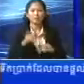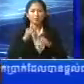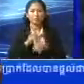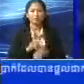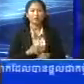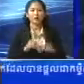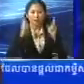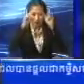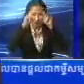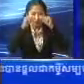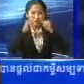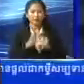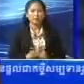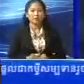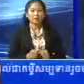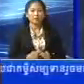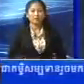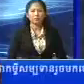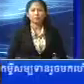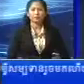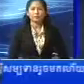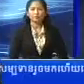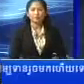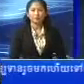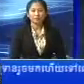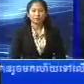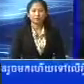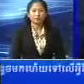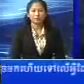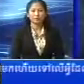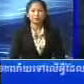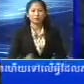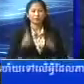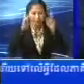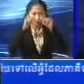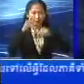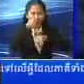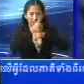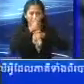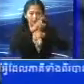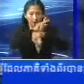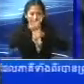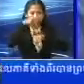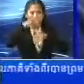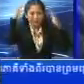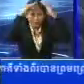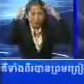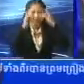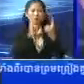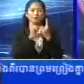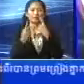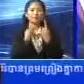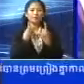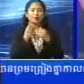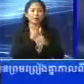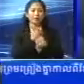យឯកឧត្តមឈិនវូអភិបាលខេត្តខ្វាងស៊ីនិងឯកឧត្តមលីជីហេងអភិបាលខេត្តយូណានចូលជួបសម្ដែងការគូសមនិងពិភាក្សា